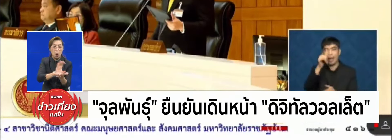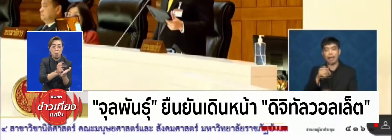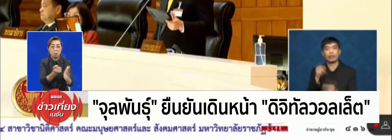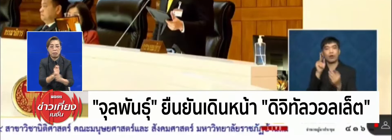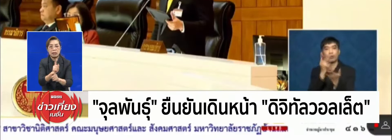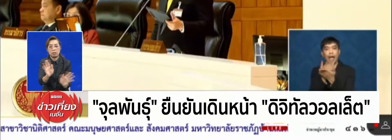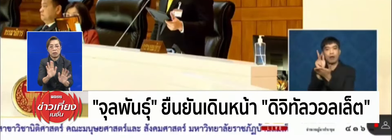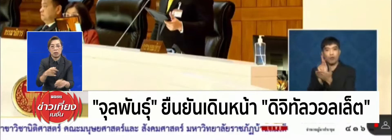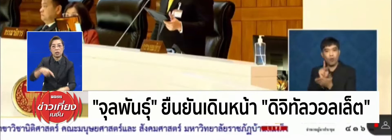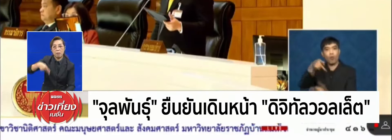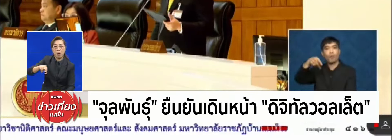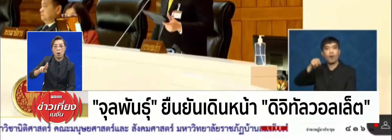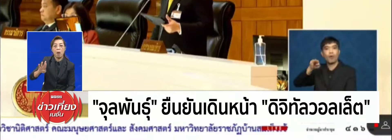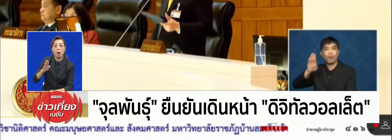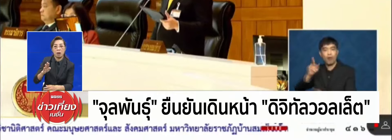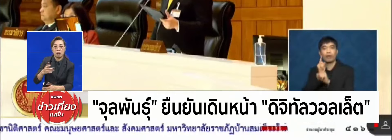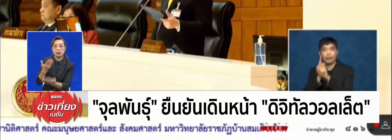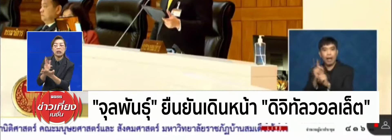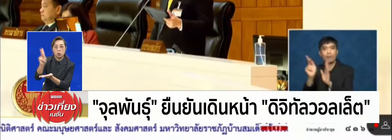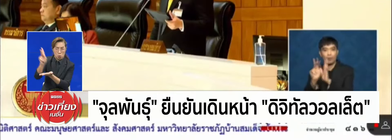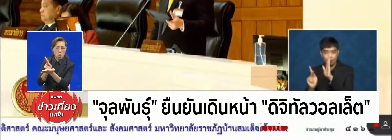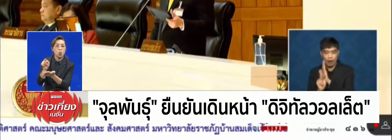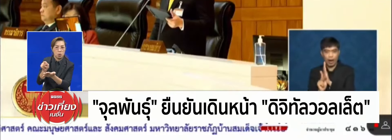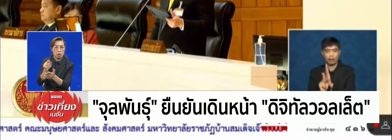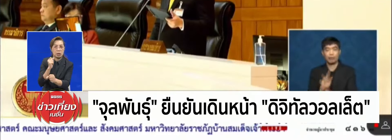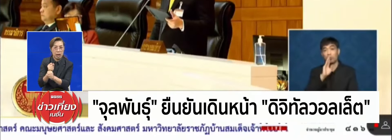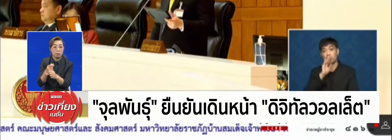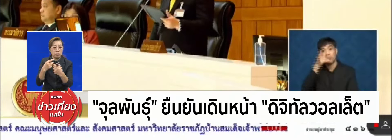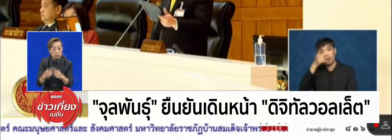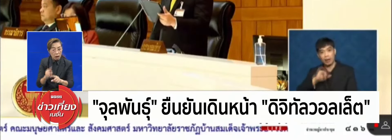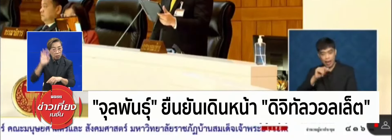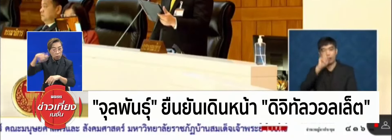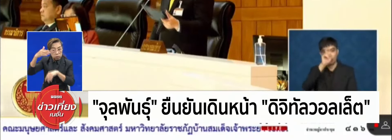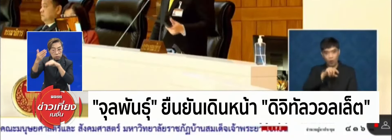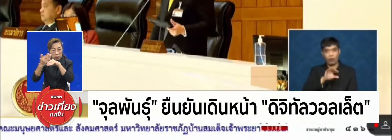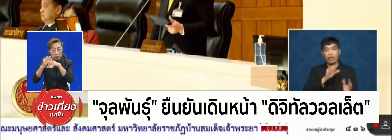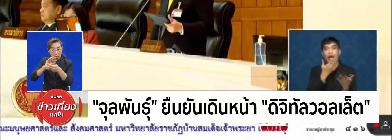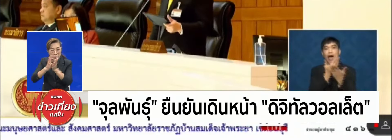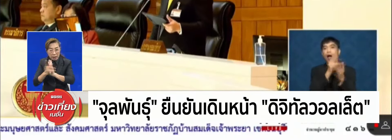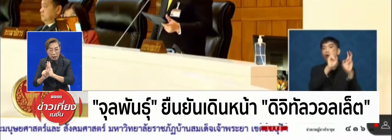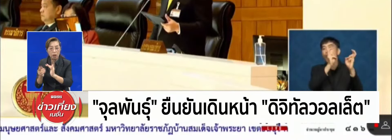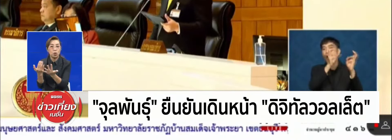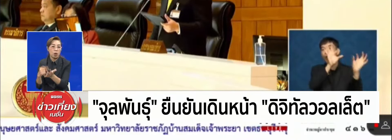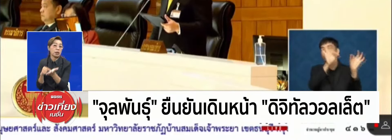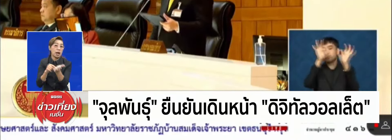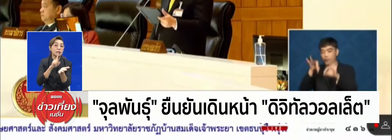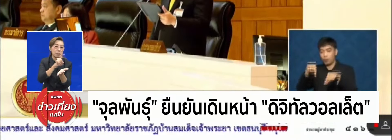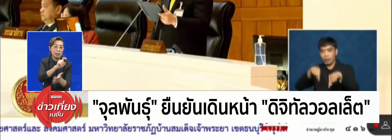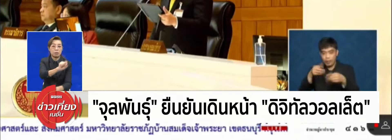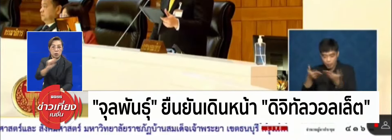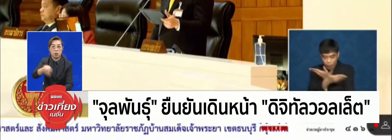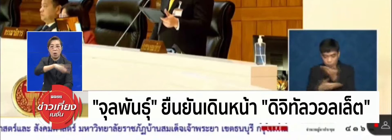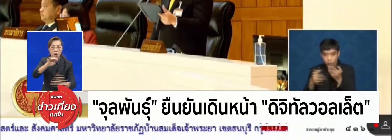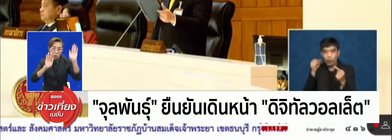ะครับแต่หากจะมีการเปลี่ยนแปลงหรืออย่างไรก็ตามแต่เนี่ยนะครับเราก็คงจะได้มาผ่านการพิจารณาให้ความเห็นชอบจากท่านสมาชิกทุกท่